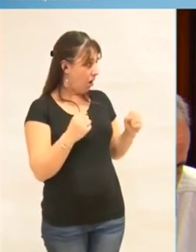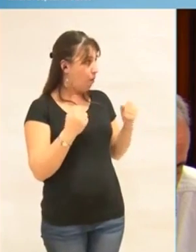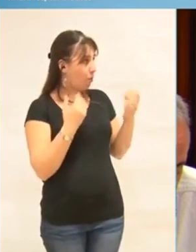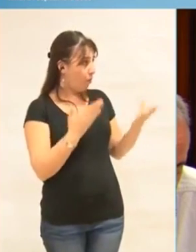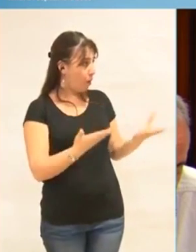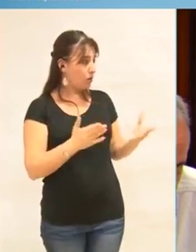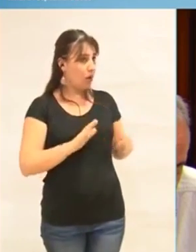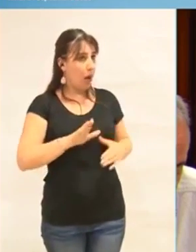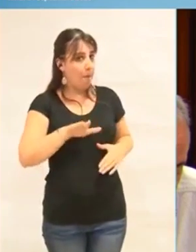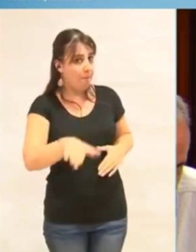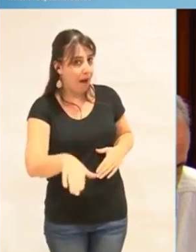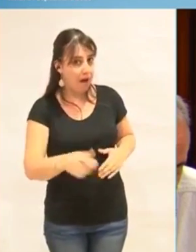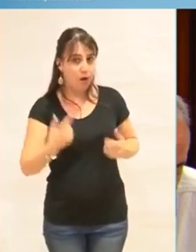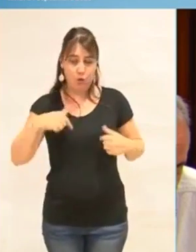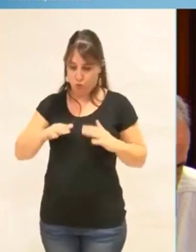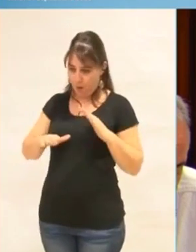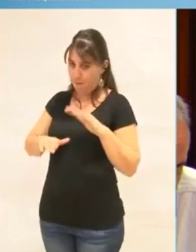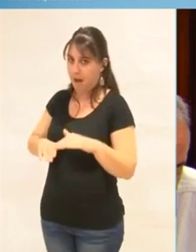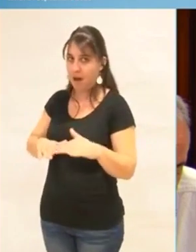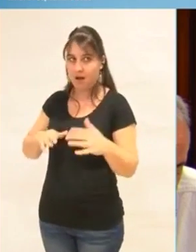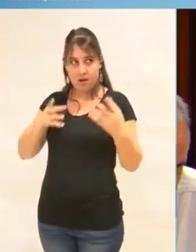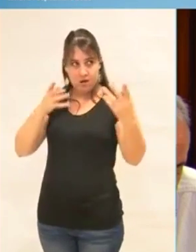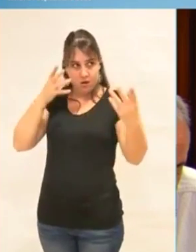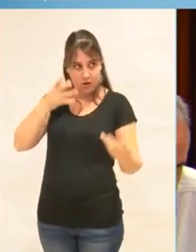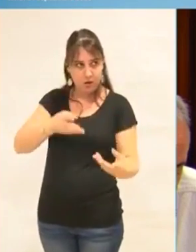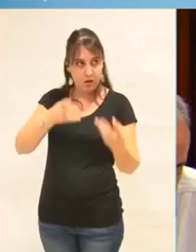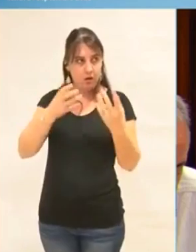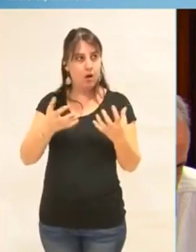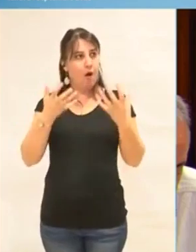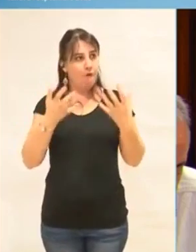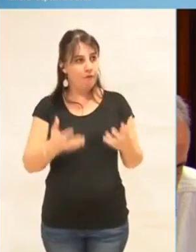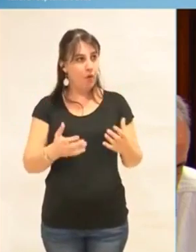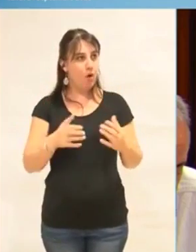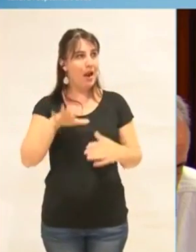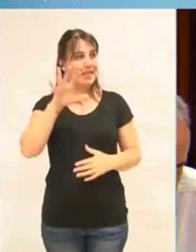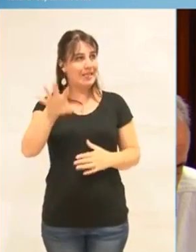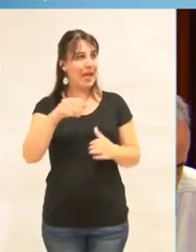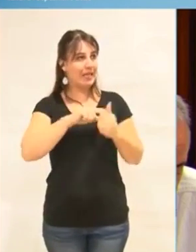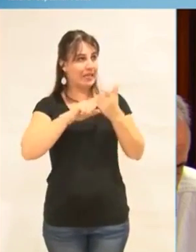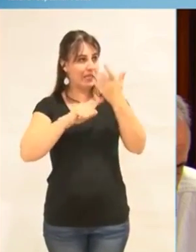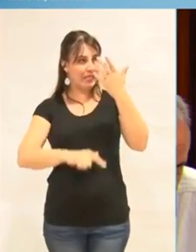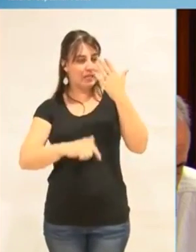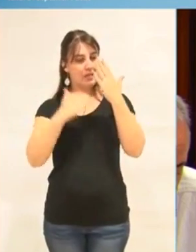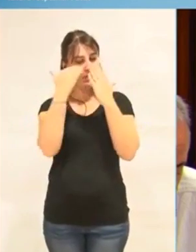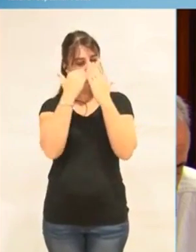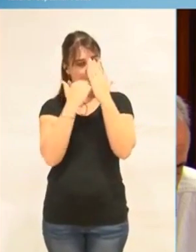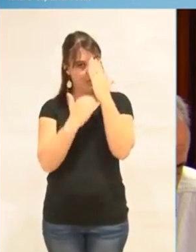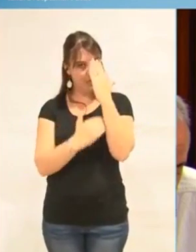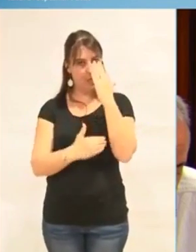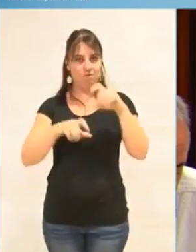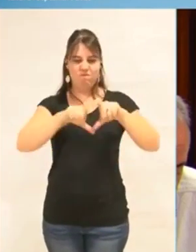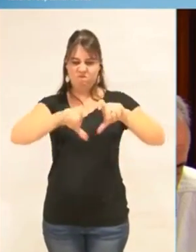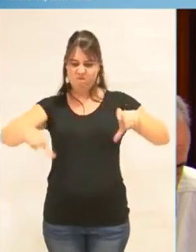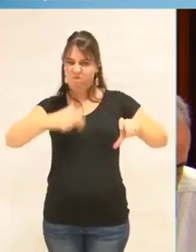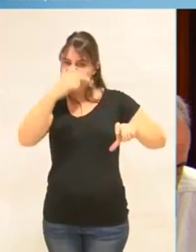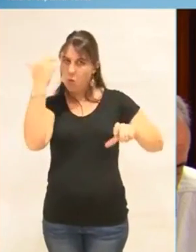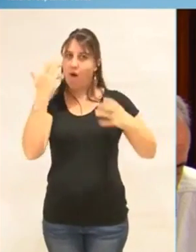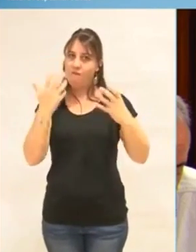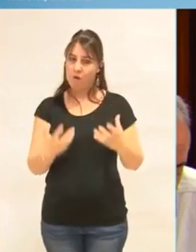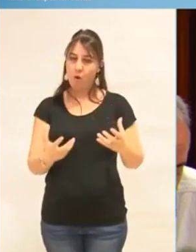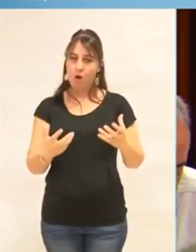des pas, et que nous comprenons visiblement, je souhaite qu'on en reste aux 5 points du gras, donc tels que je les ai évoqués, et qu'on